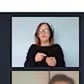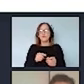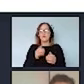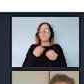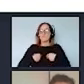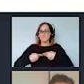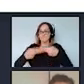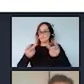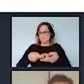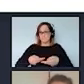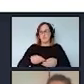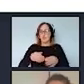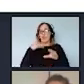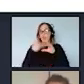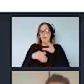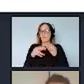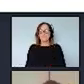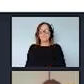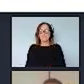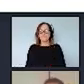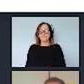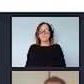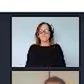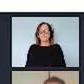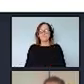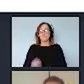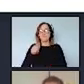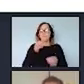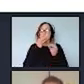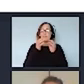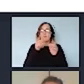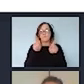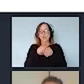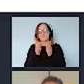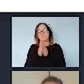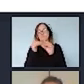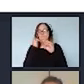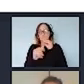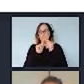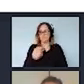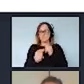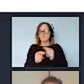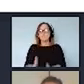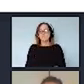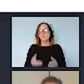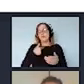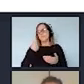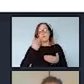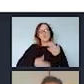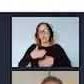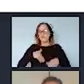adres e-mail i zapraszam do kontaktu. Takie pytania proszę kierować do mnie. Cieszę się, że mogłam do